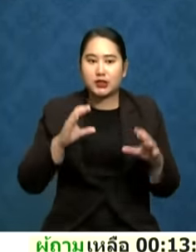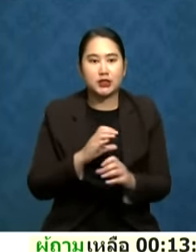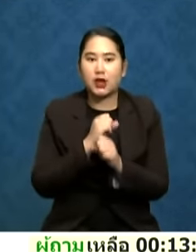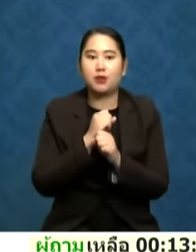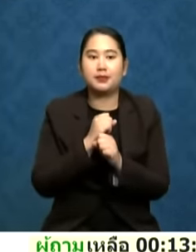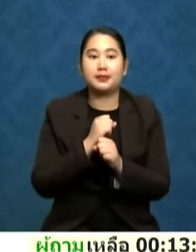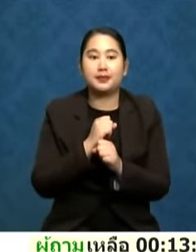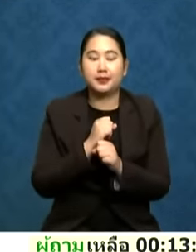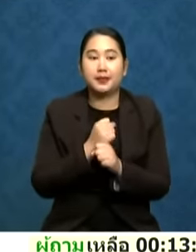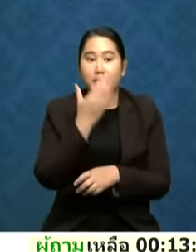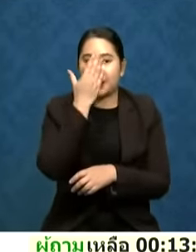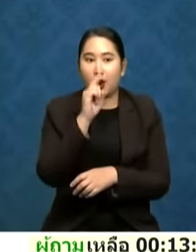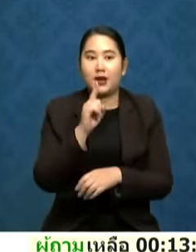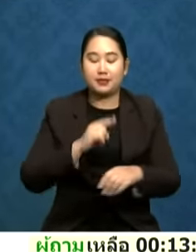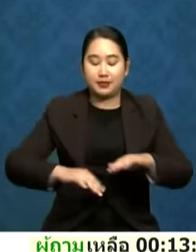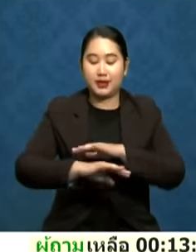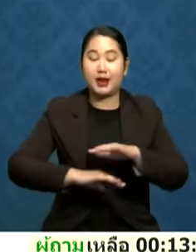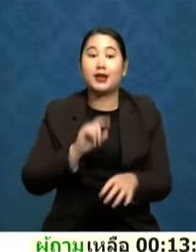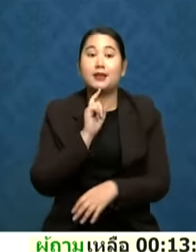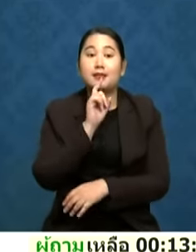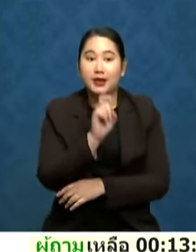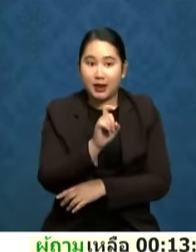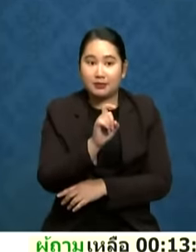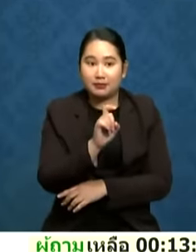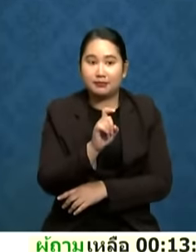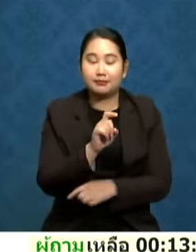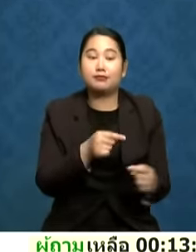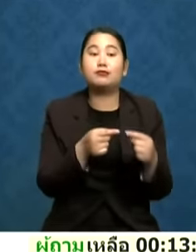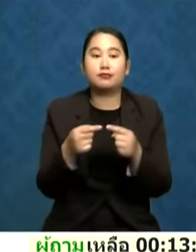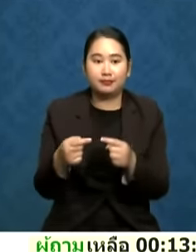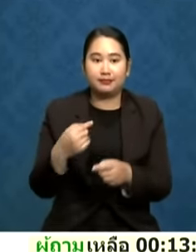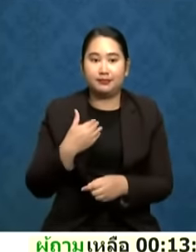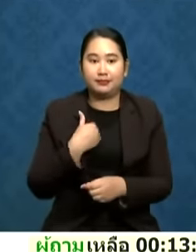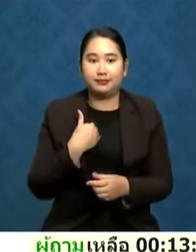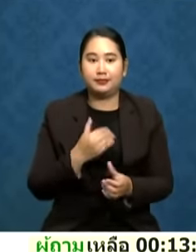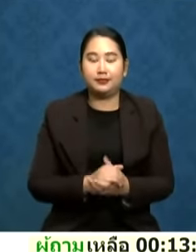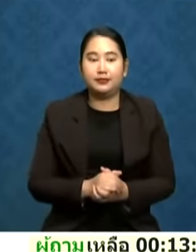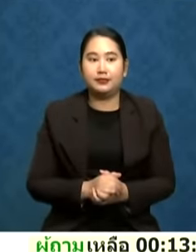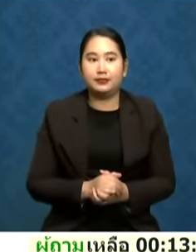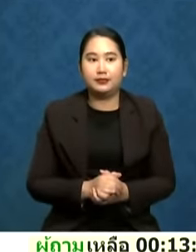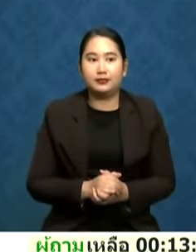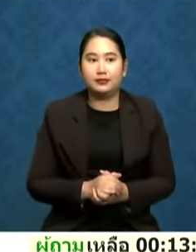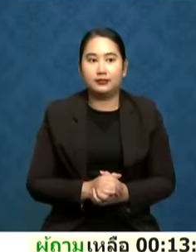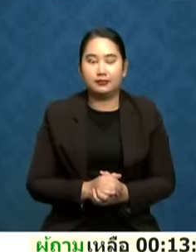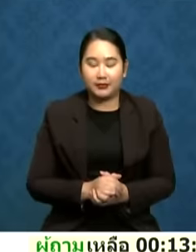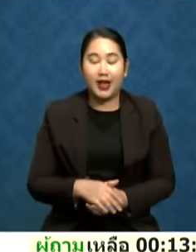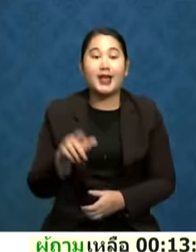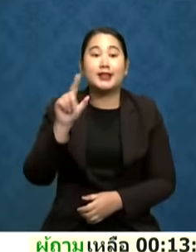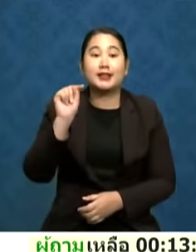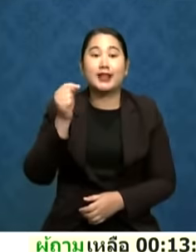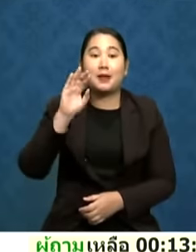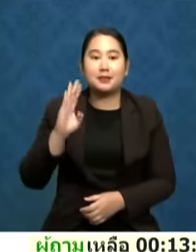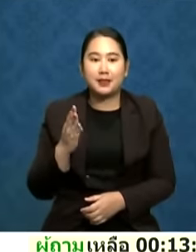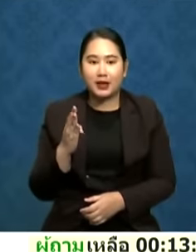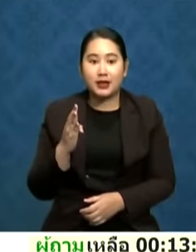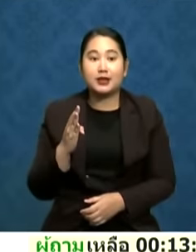สุดเพื่อปูพื้ฐานไปสู่คำถามที่ผมจะได้ถามต่ไปเหตุการณต่างใบนะครับ เป็นเห